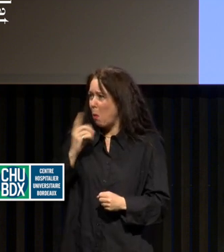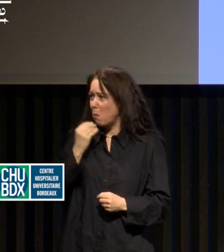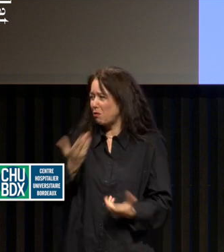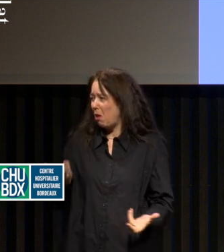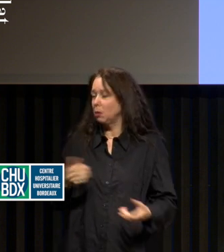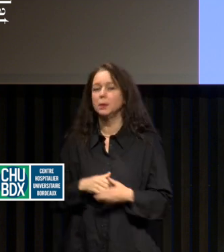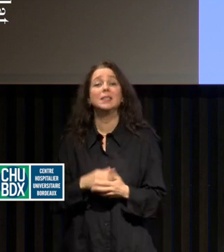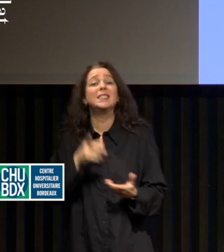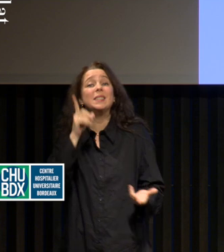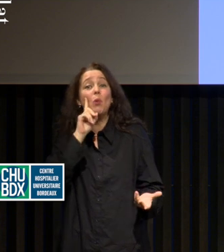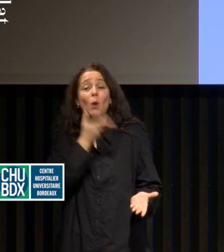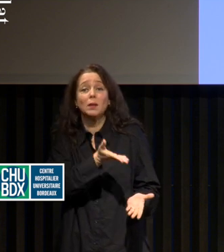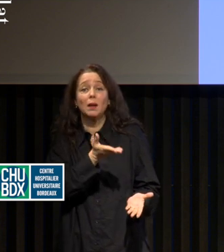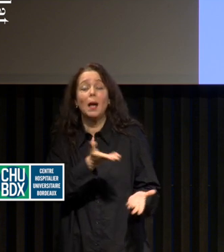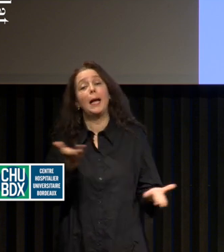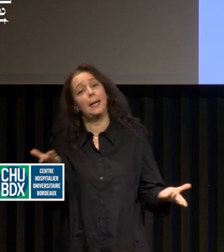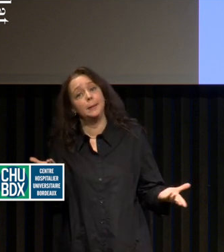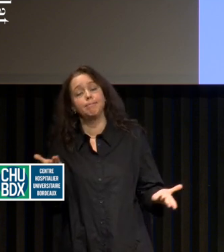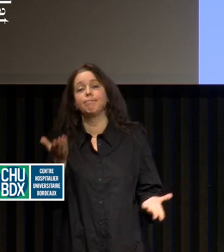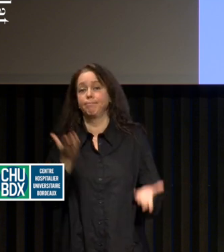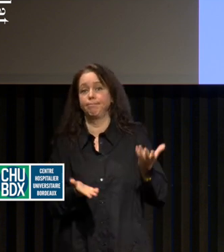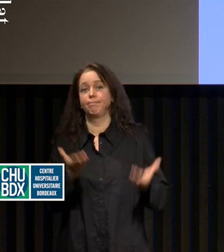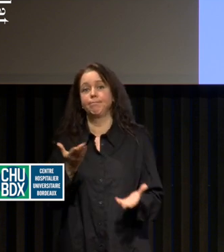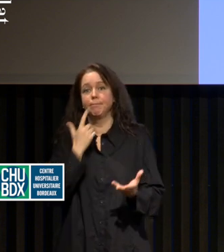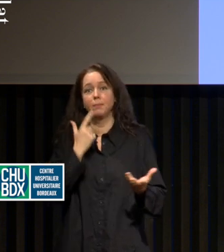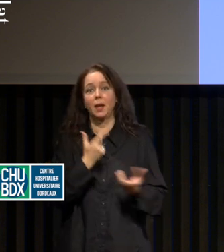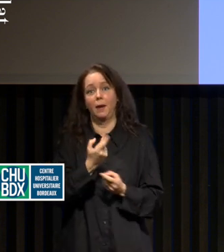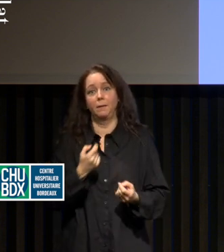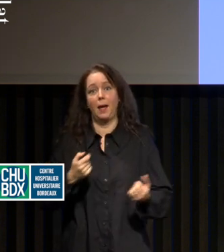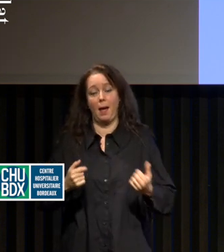doute qu'une des clés et un des éléments de réponse à cela va être dans le microbiote.